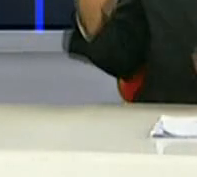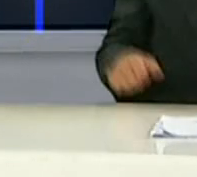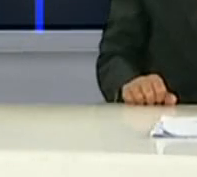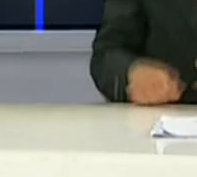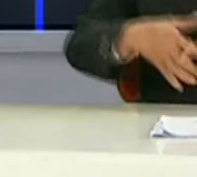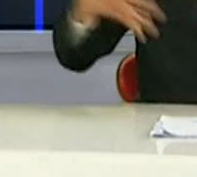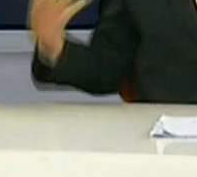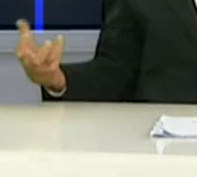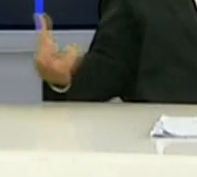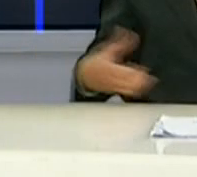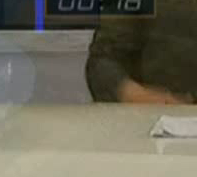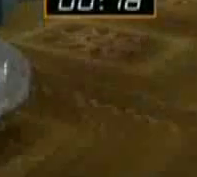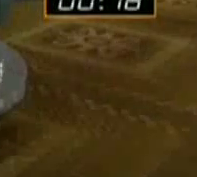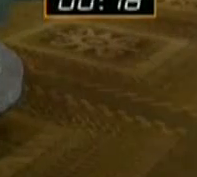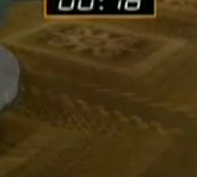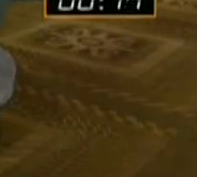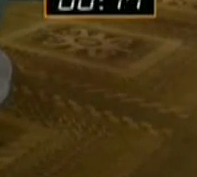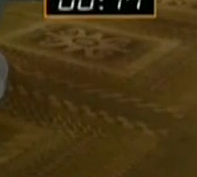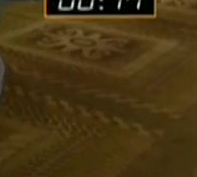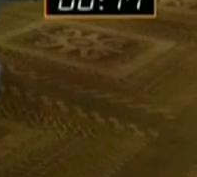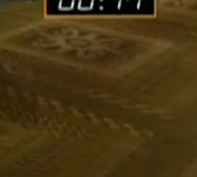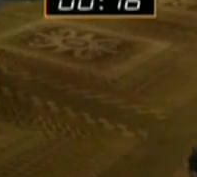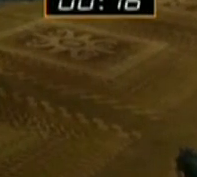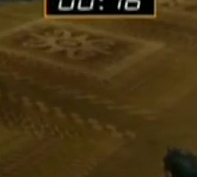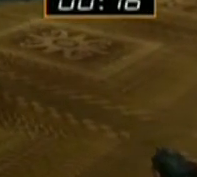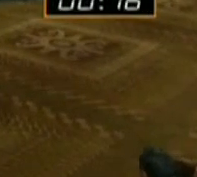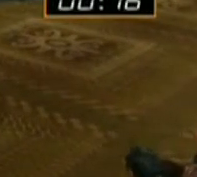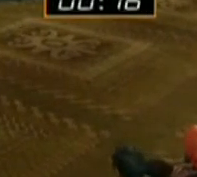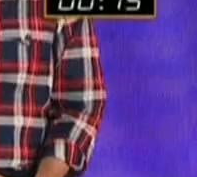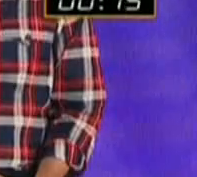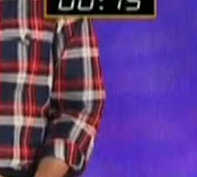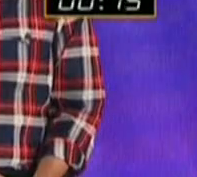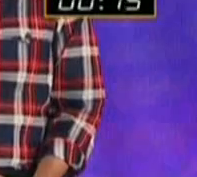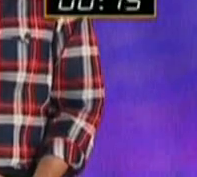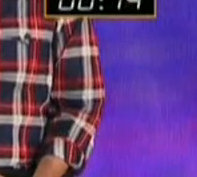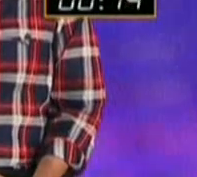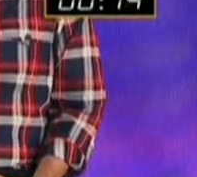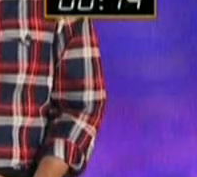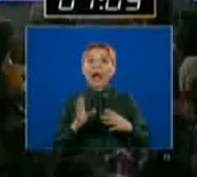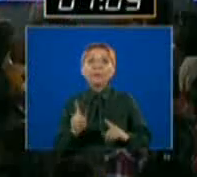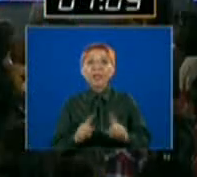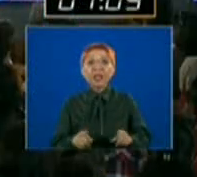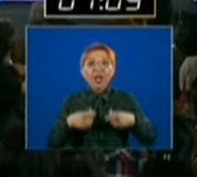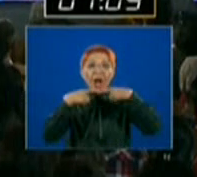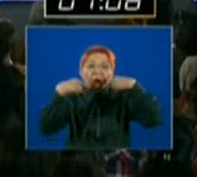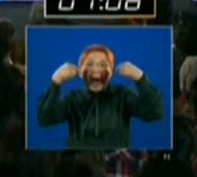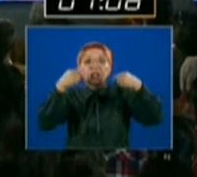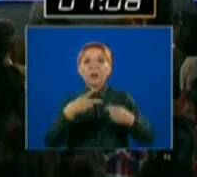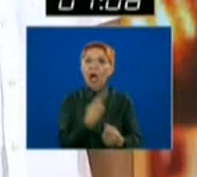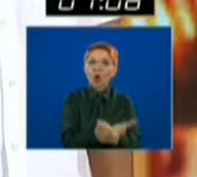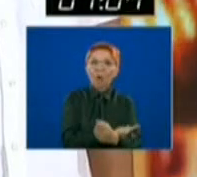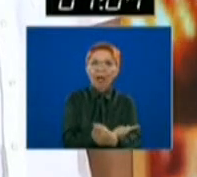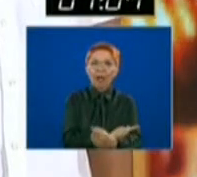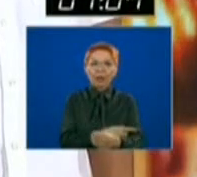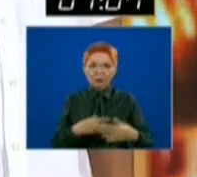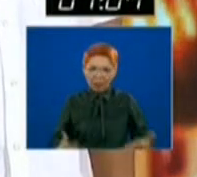kalau Anda di rumah, Anda mau gimana pun juga orang enggak tahu Anda di rumah, tapi begitu Anda di luar, Pak Waru, apa kabar? Ya baik aja. Ya mungkin barangkali di rumah